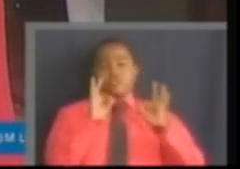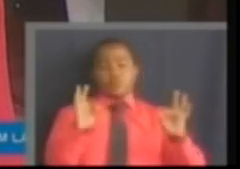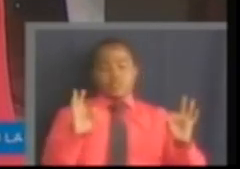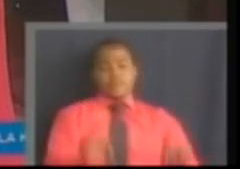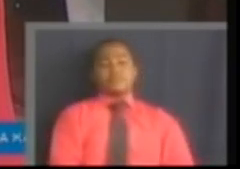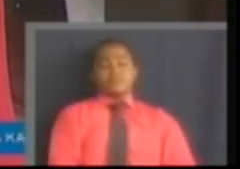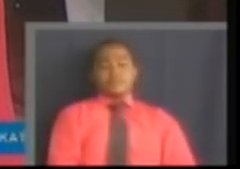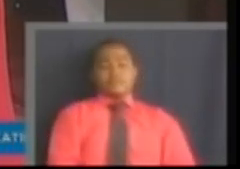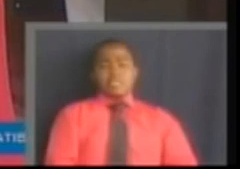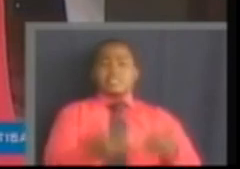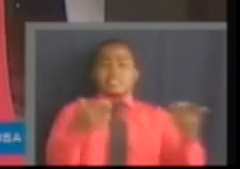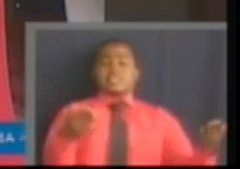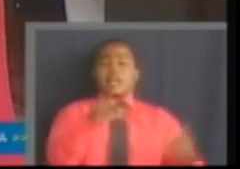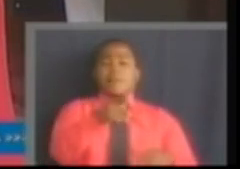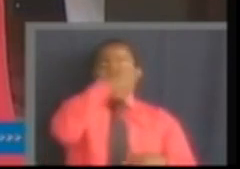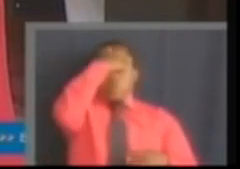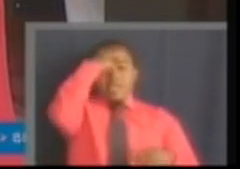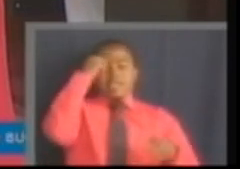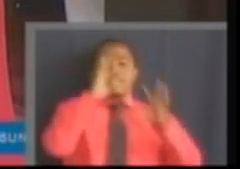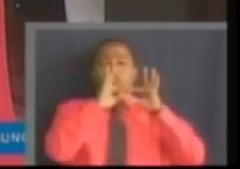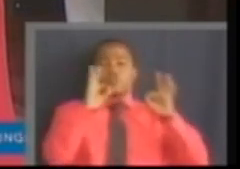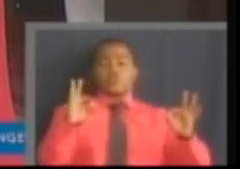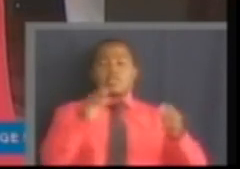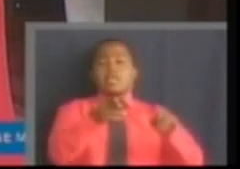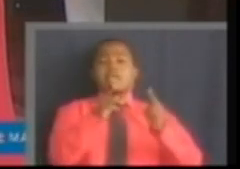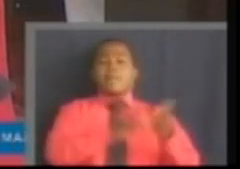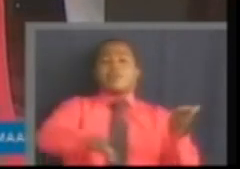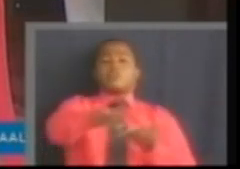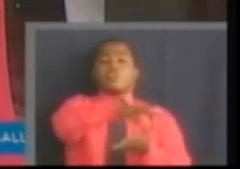Sasa kama kuna nia njema hii, tukiwa sote na pamoja, nadhani tutakuwa na tumefika